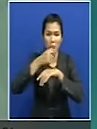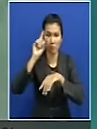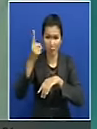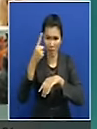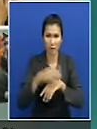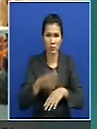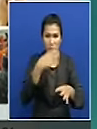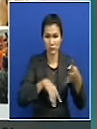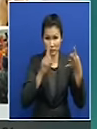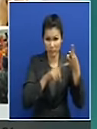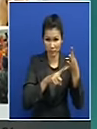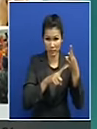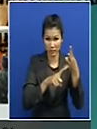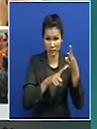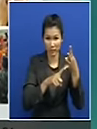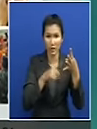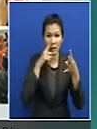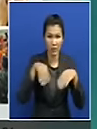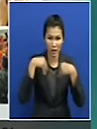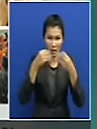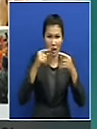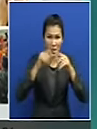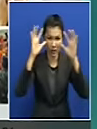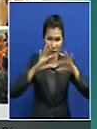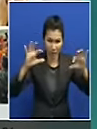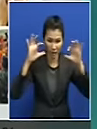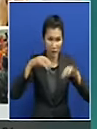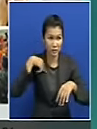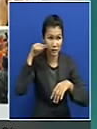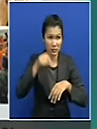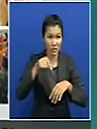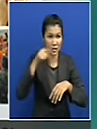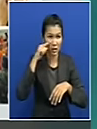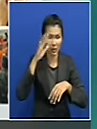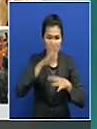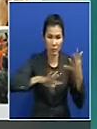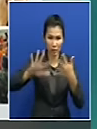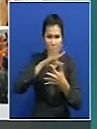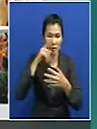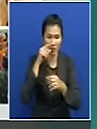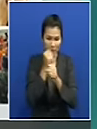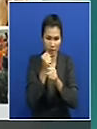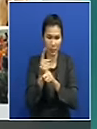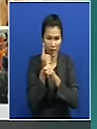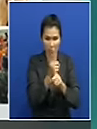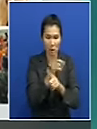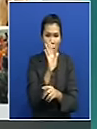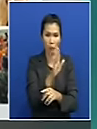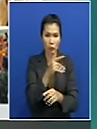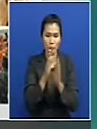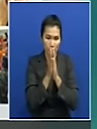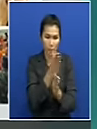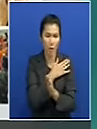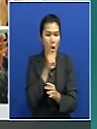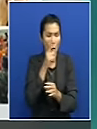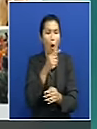องค์ใหม่สุดท้ายคือให้รัฐบาลสั่งเป็นนโยบายให้หน่วยงานราชการปฏิบัติต่อสงฆ์ด้วยความเคาร